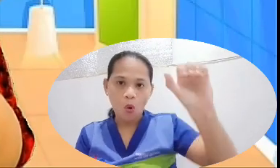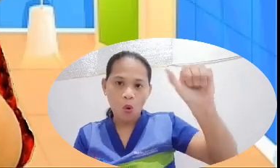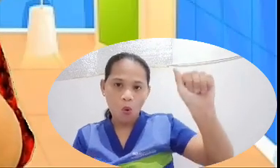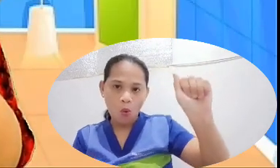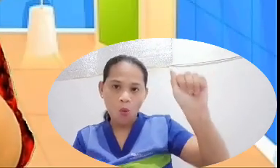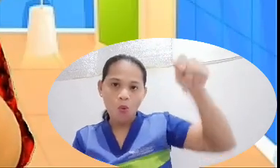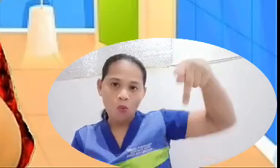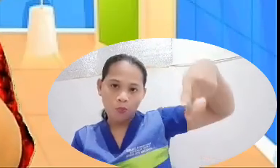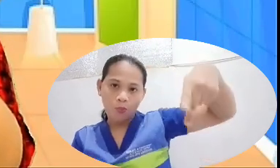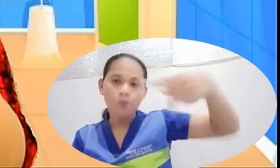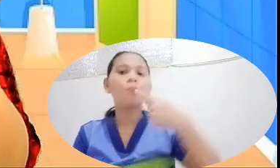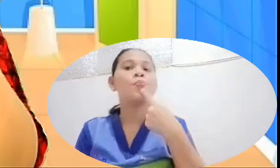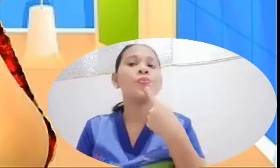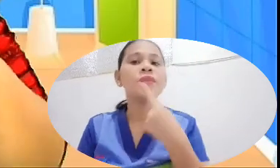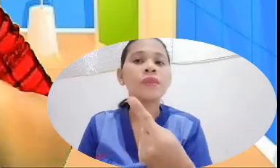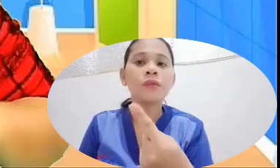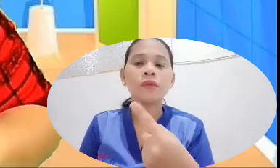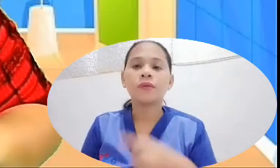Sabon!